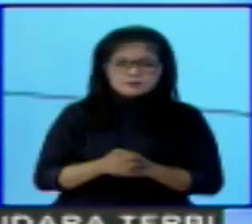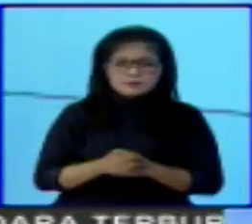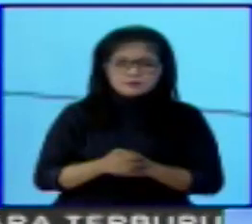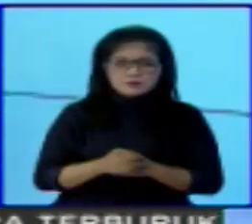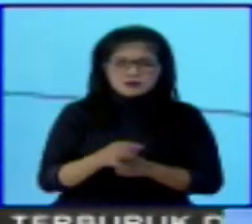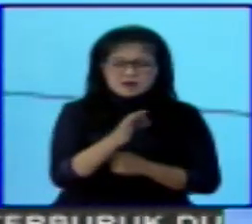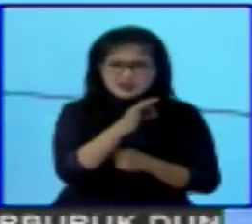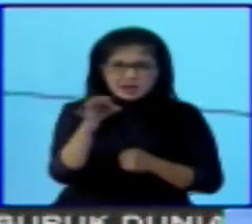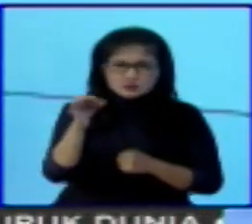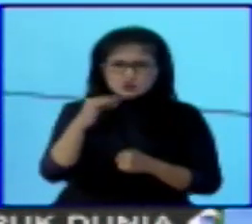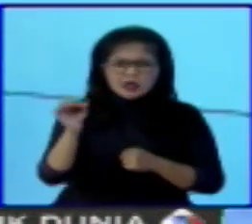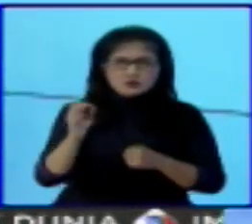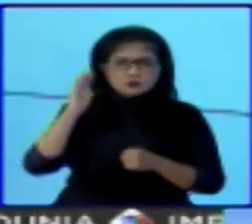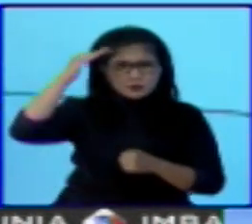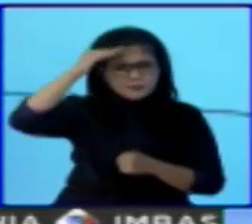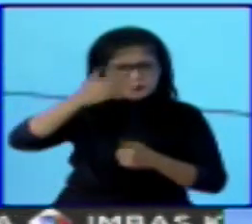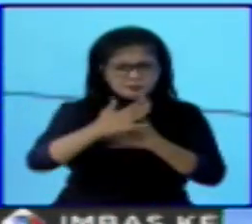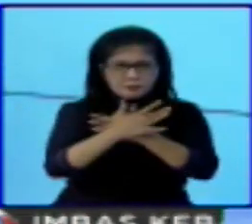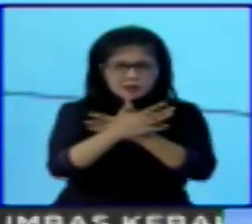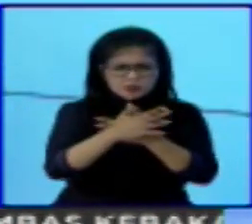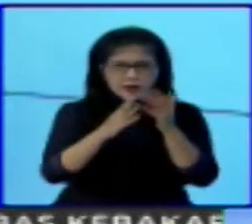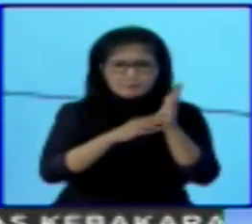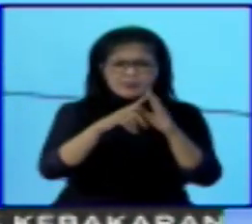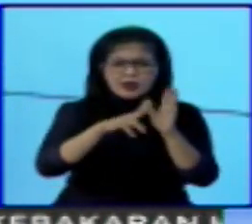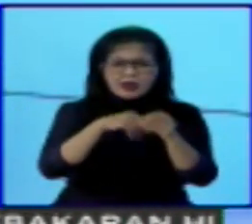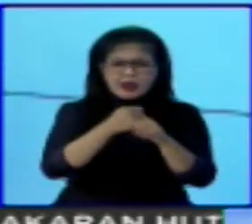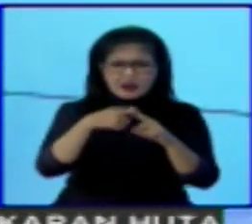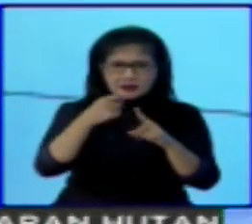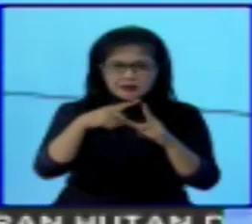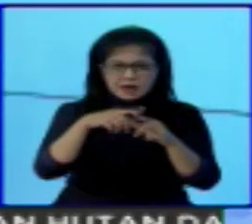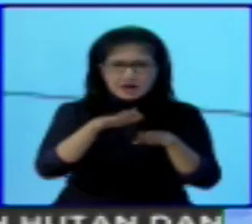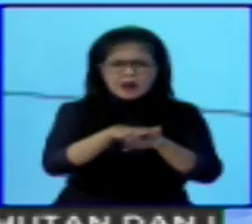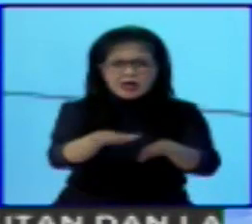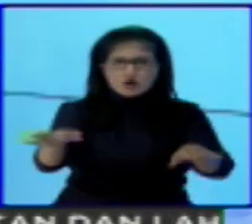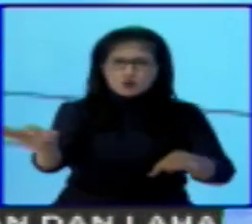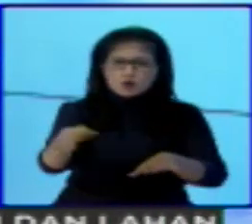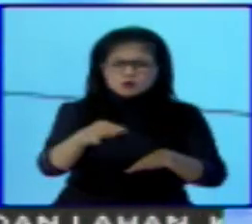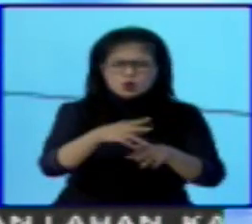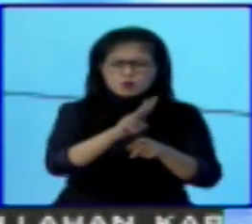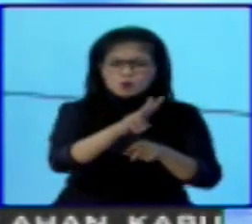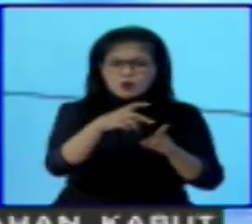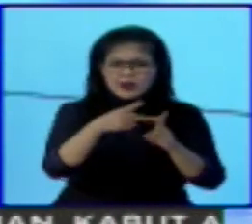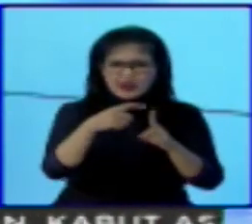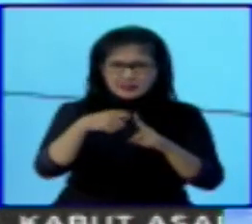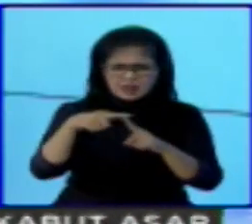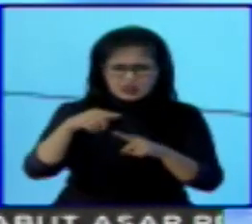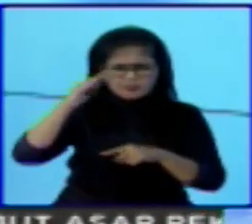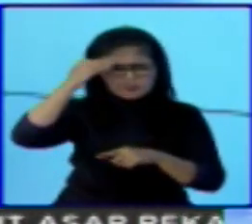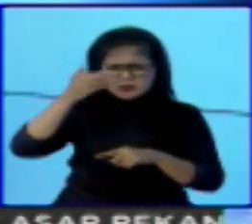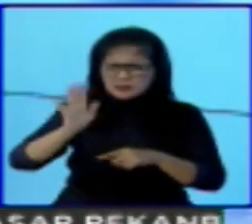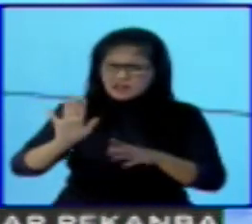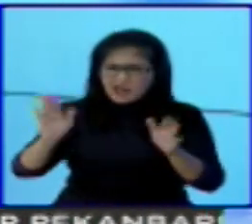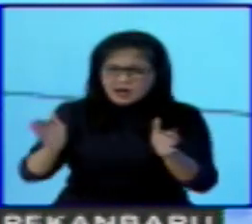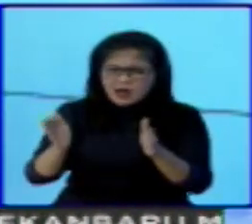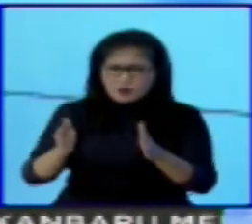Ratusan bus Transjakarta mangkrak di lahan kosong seluas 2 hektar di Kecamatan Dramaga Bogor. Bus tidak terawat merupakan aset